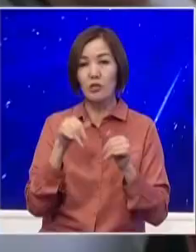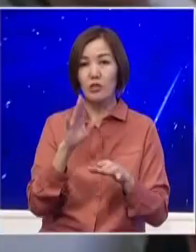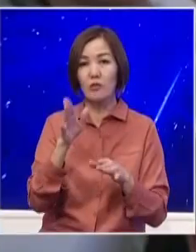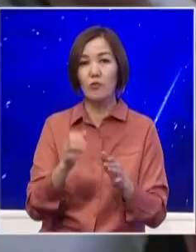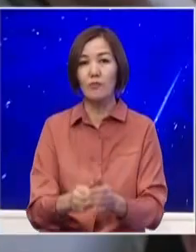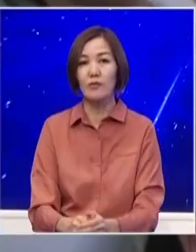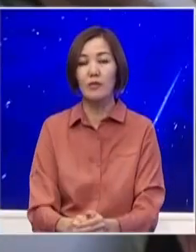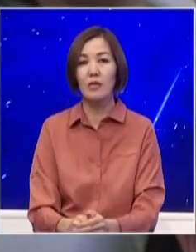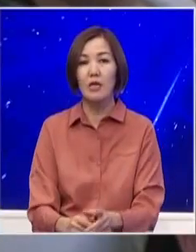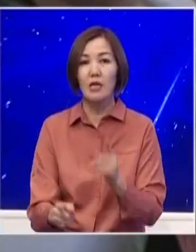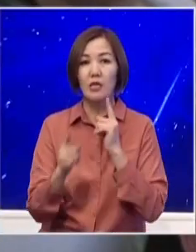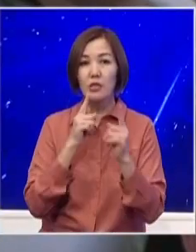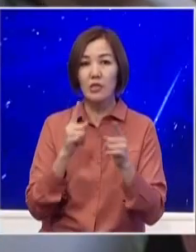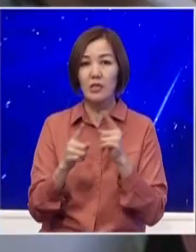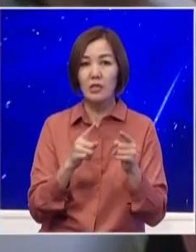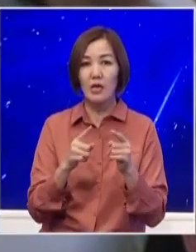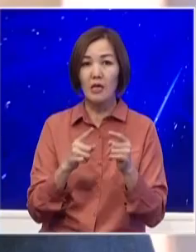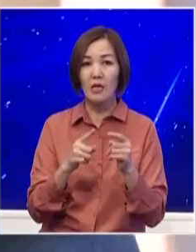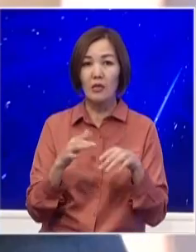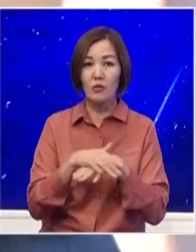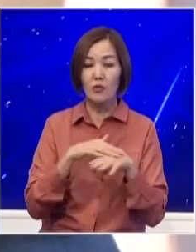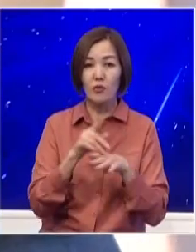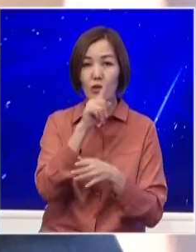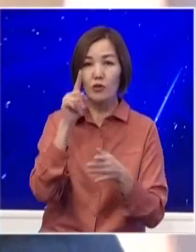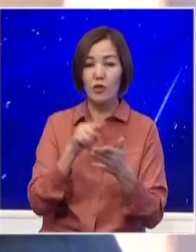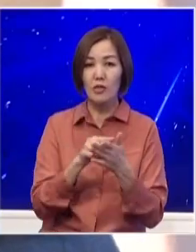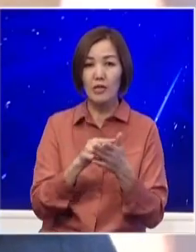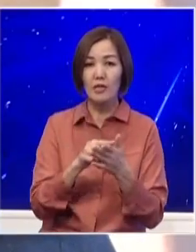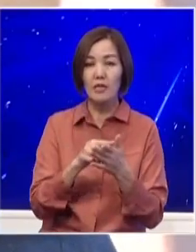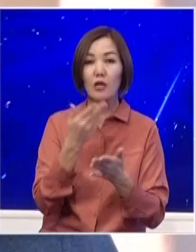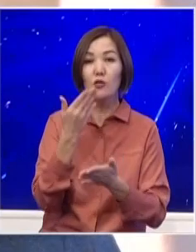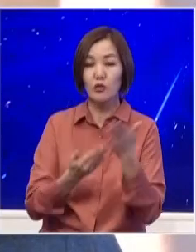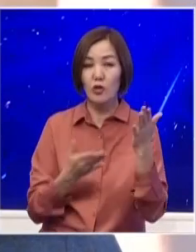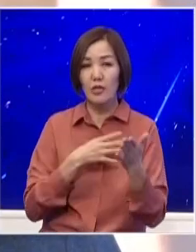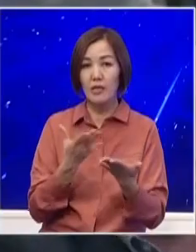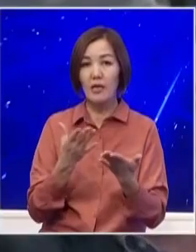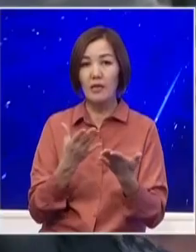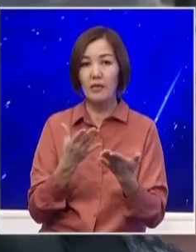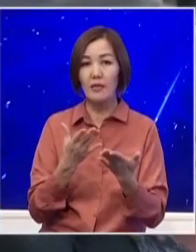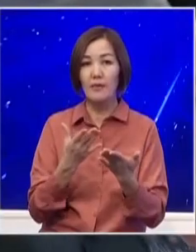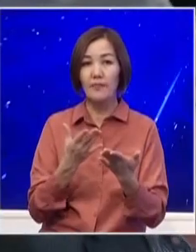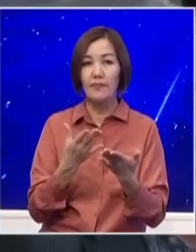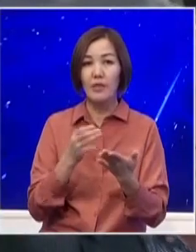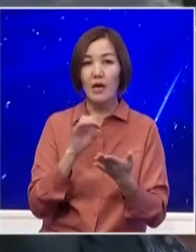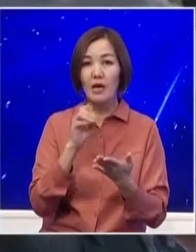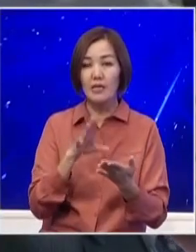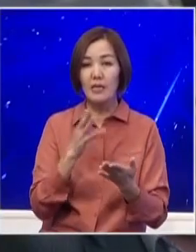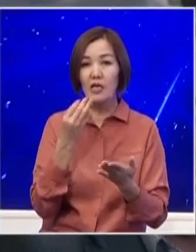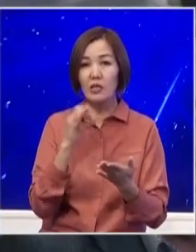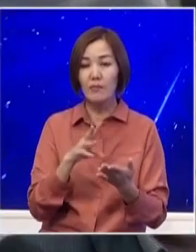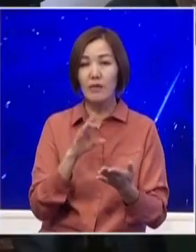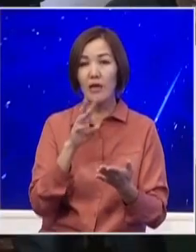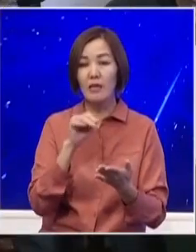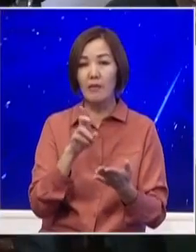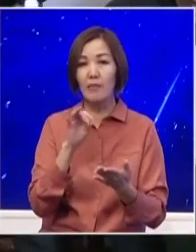боламыз. Жиында аудан тұрғындары өздерін мазалаған сұрақтарын еш бүкпөстен ашық айтты. Сонымен қатар Ақын Сара, Шымыр, Алдабергенов,